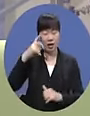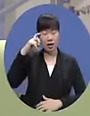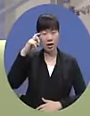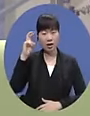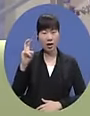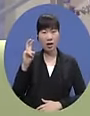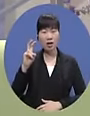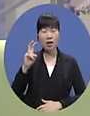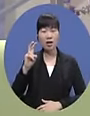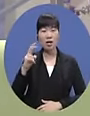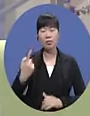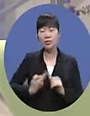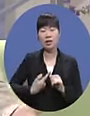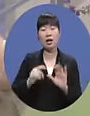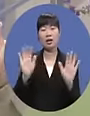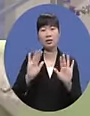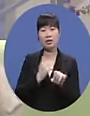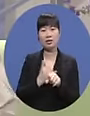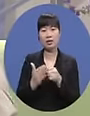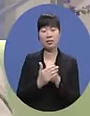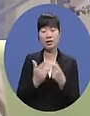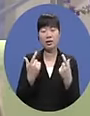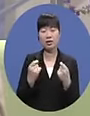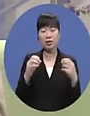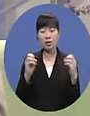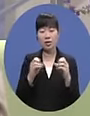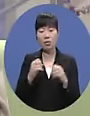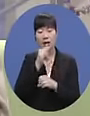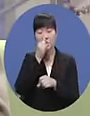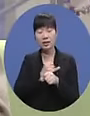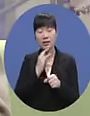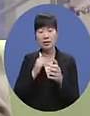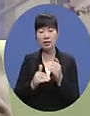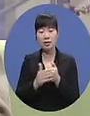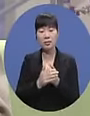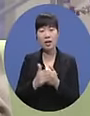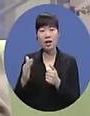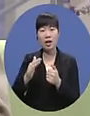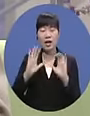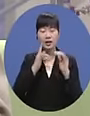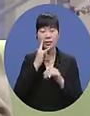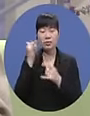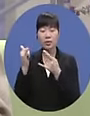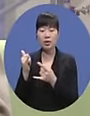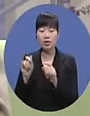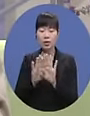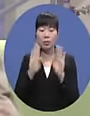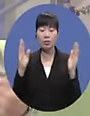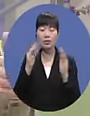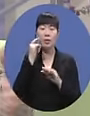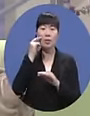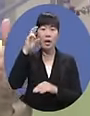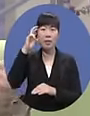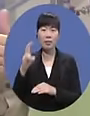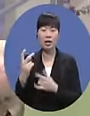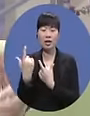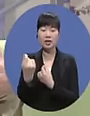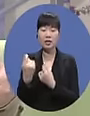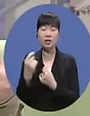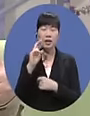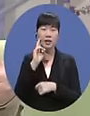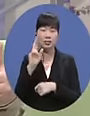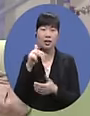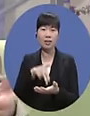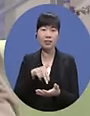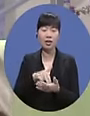부모는 사실 비난하는 거 아니에요. 네. 그렇게 자꾸 대화가 이루어지니까 아이들이 부모한테 오픈을 못하는 것 같아요. 그래서 이제 이렇게